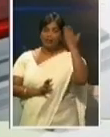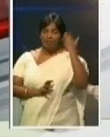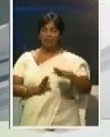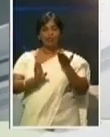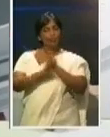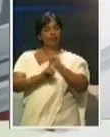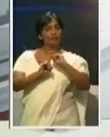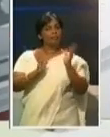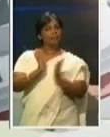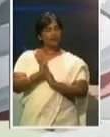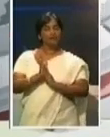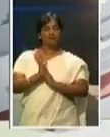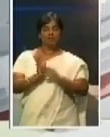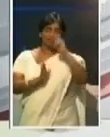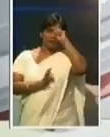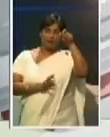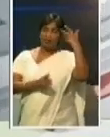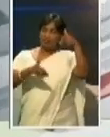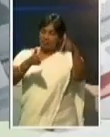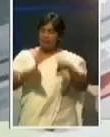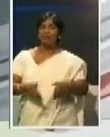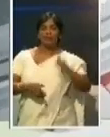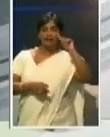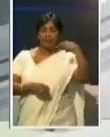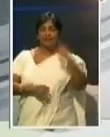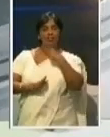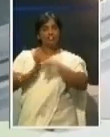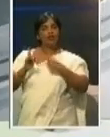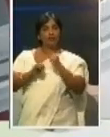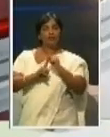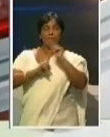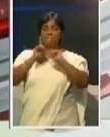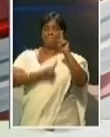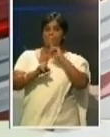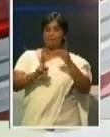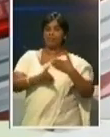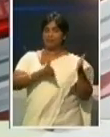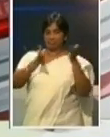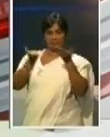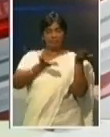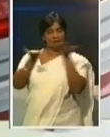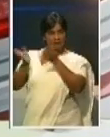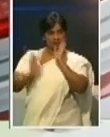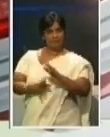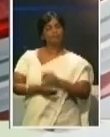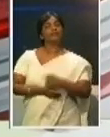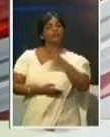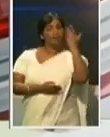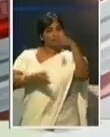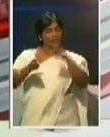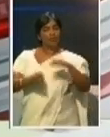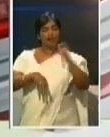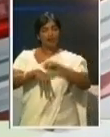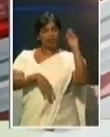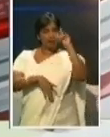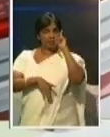දිවංගත හිටපු අග්‍රාමාත්‍ය දීමු ජයරත්න මහතාගේ දේහය හෙට ශ්‍රී ජයවර්ධනපුර පාර්ලිමේන්තු සංකීර්ණයට රැගෙනීමට නිමිතයි. දේහය